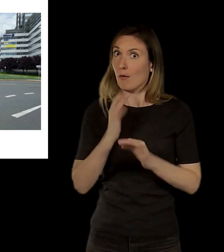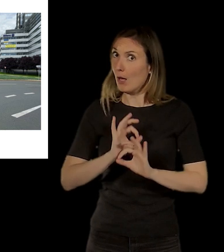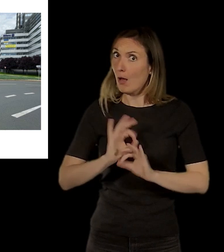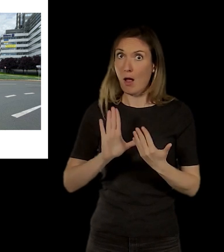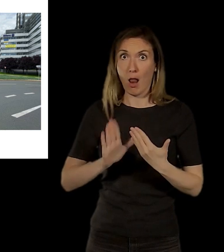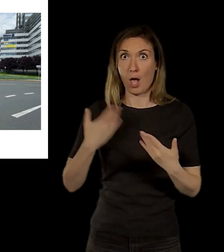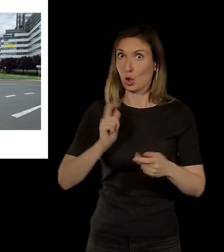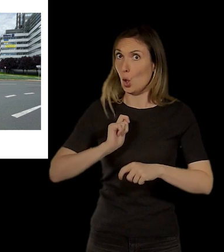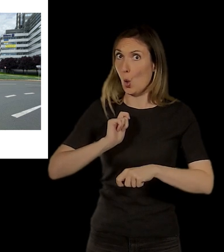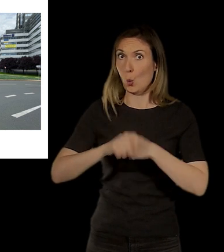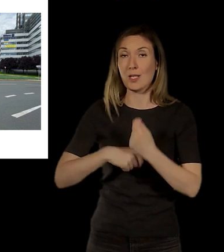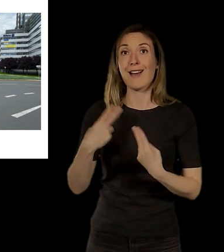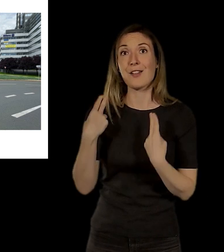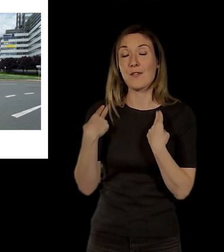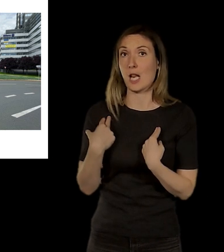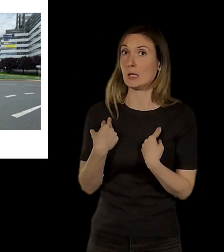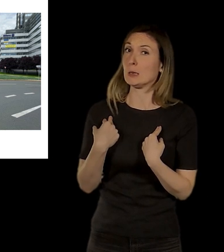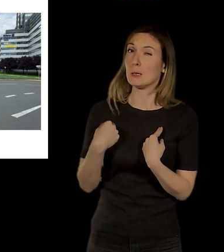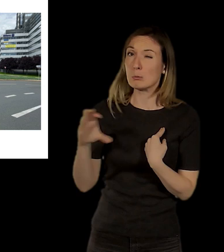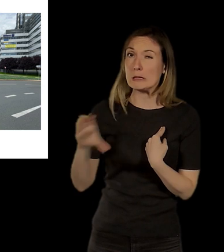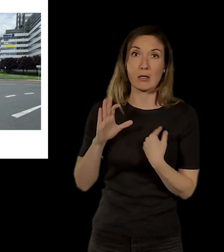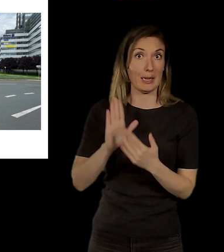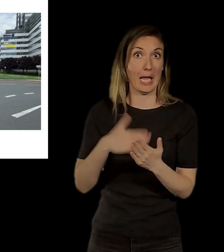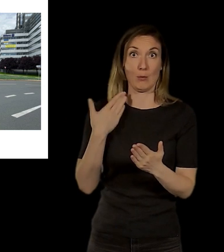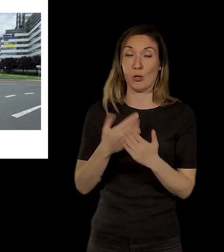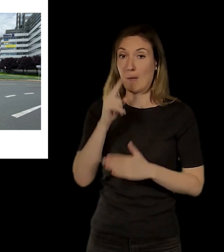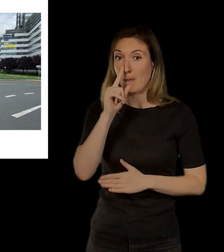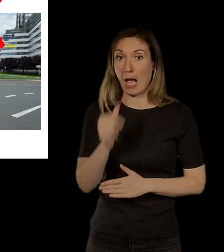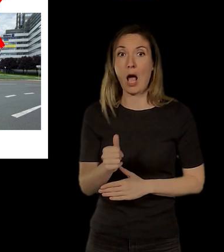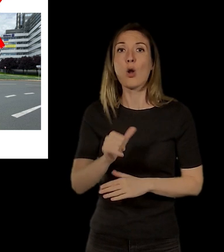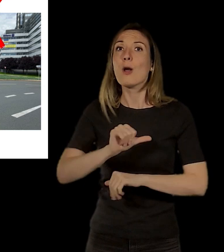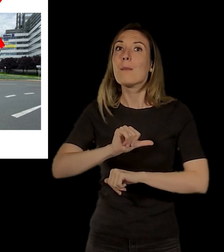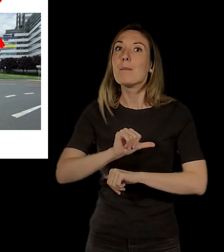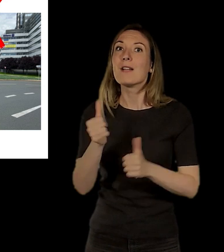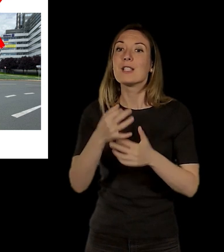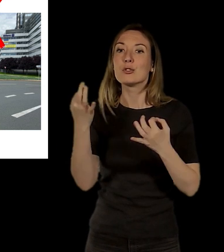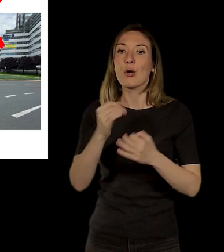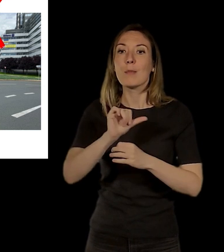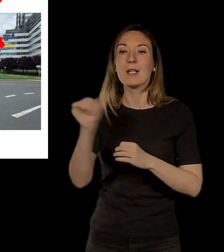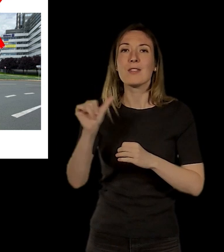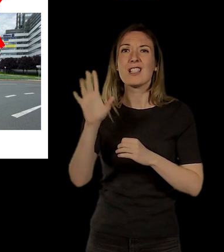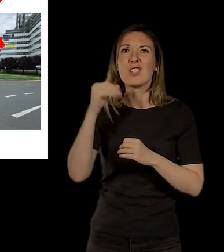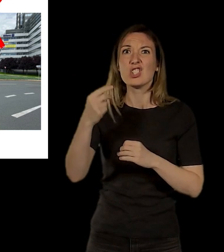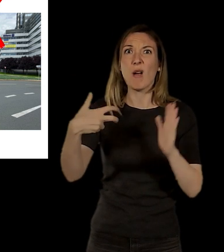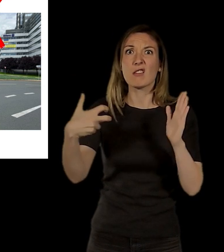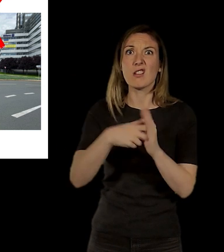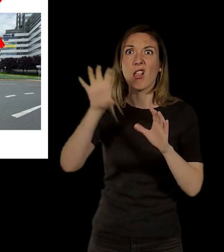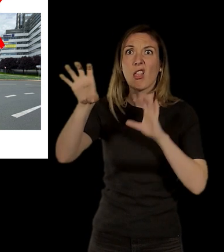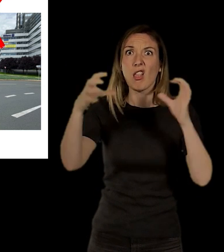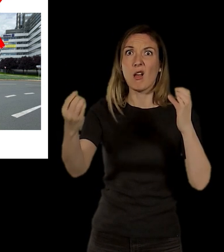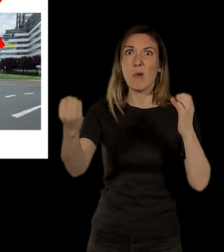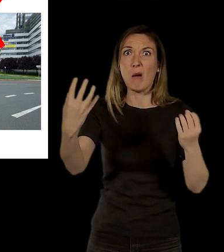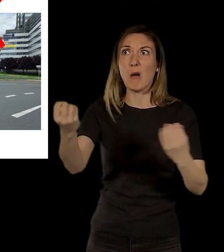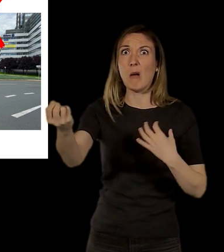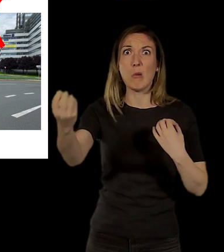nízkonákladovými nebo málo invazivními prostředky. Jeden první z nich je v podstatě takové jako očištění o spousty prvků,